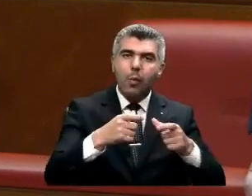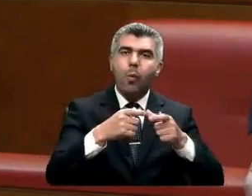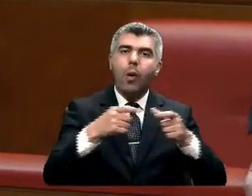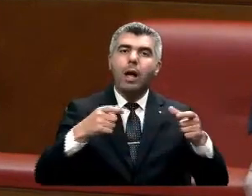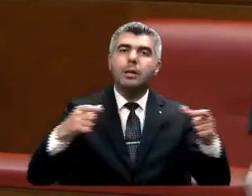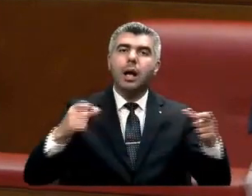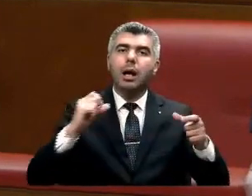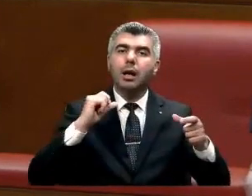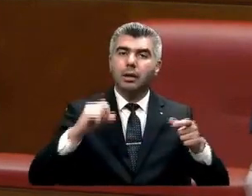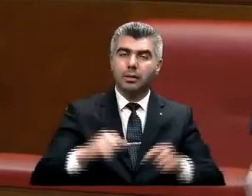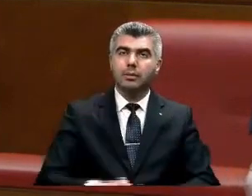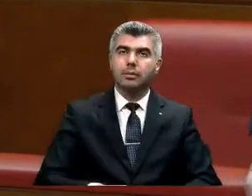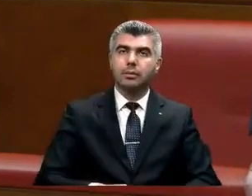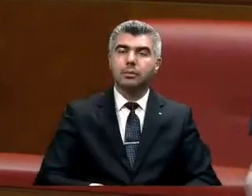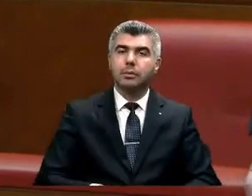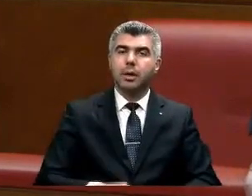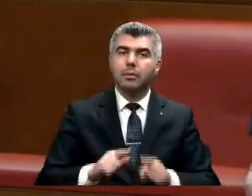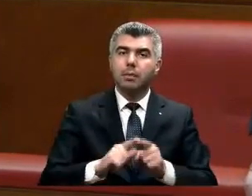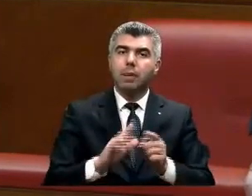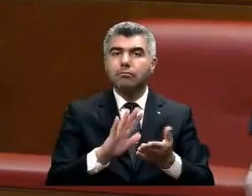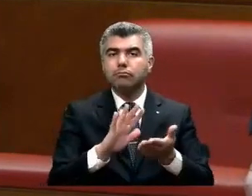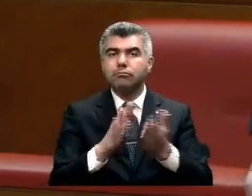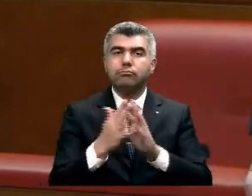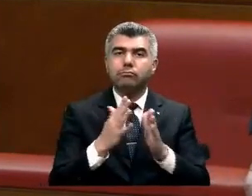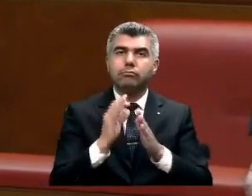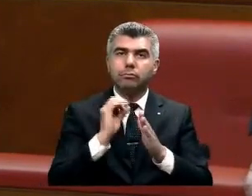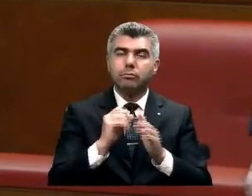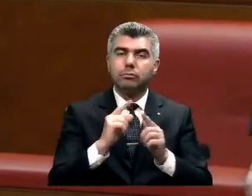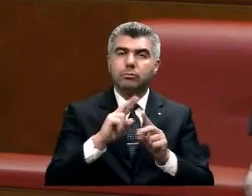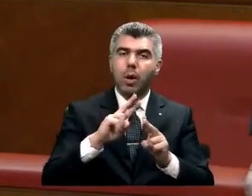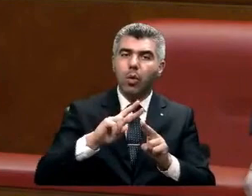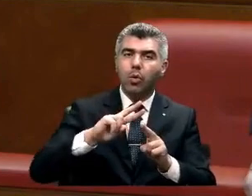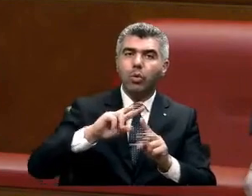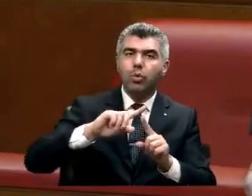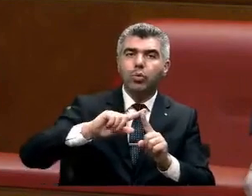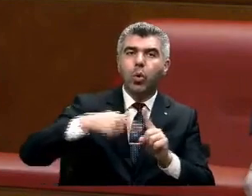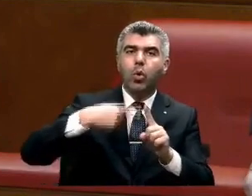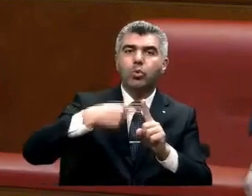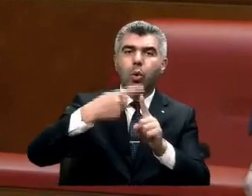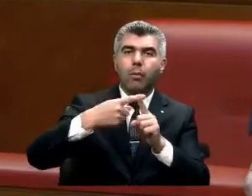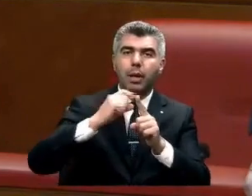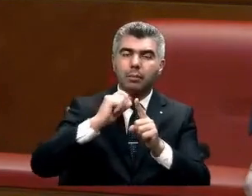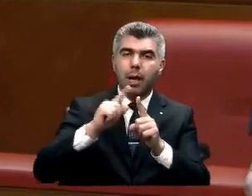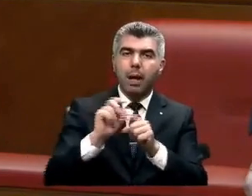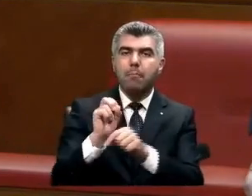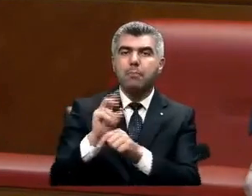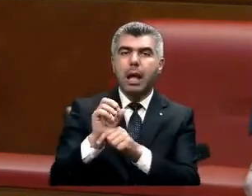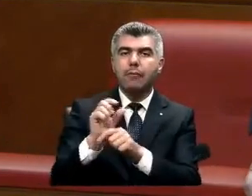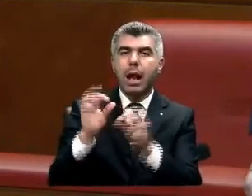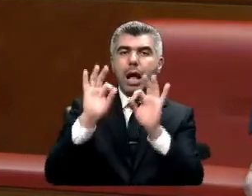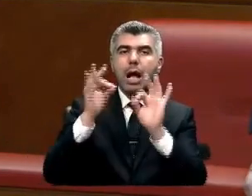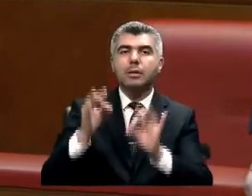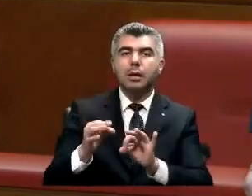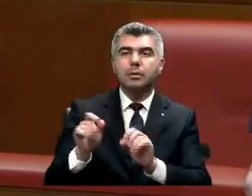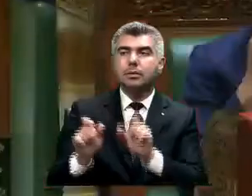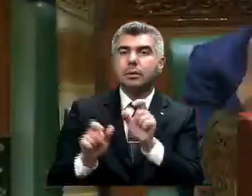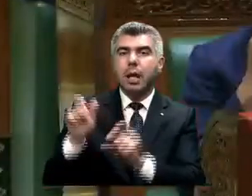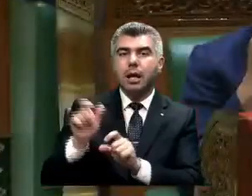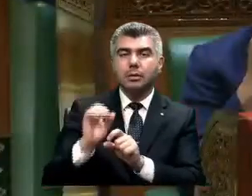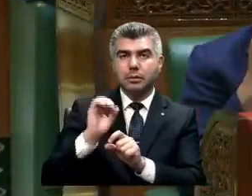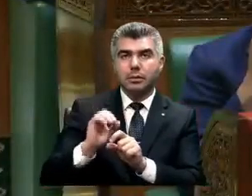لانه التوقعات ديالنا هو انه غادي تضاعف العدد ديال المسافرين في هذه المطار هذا